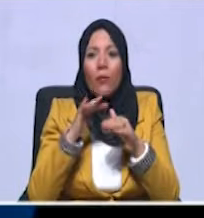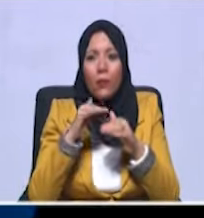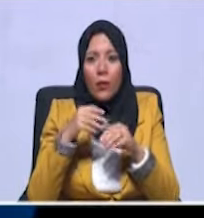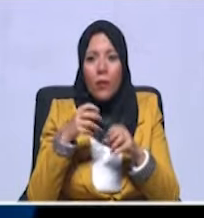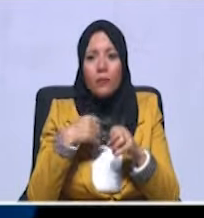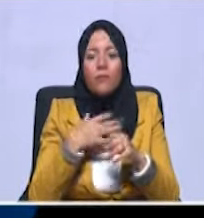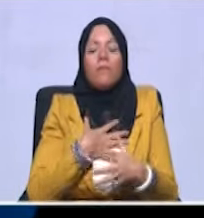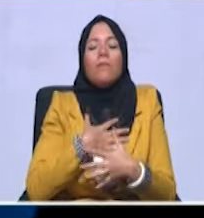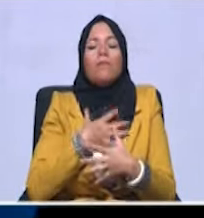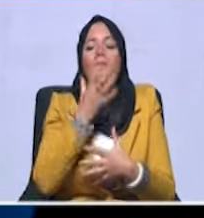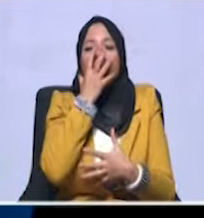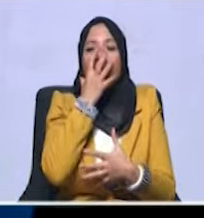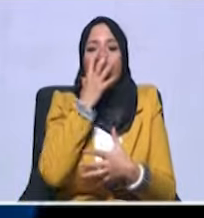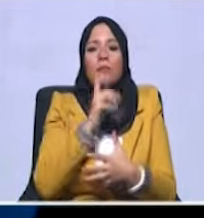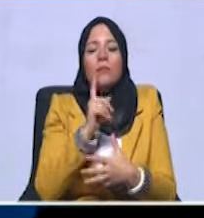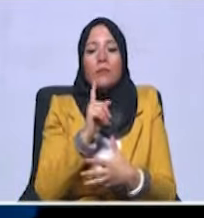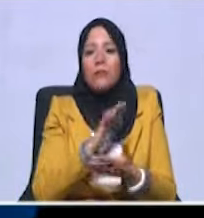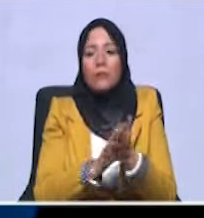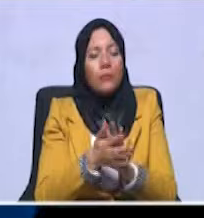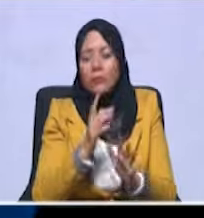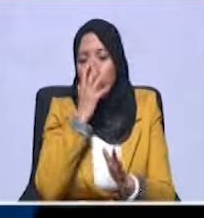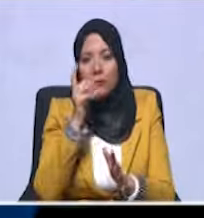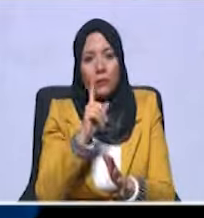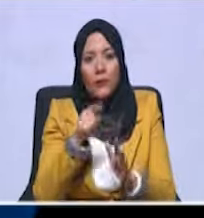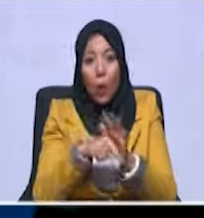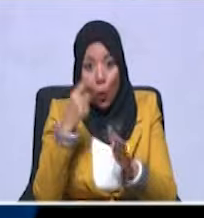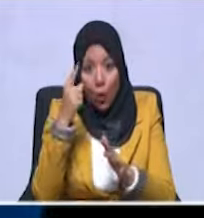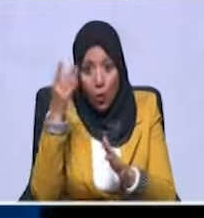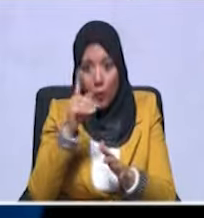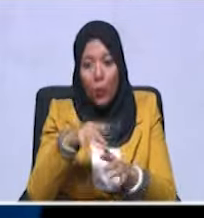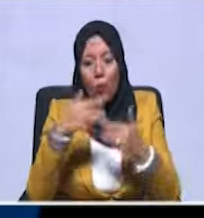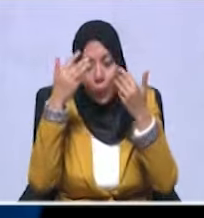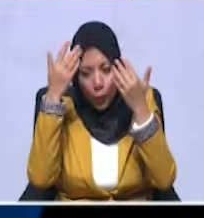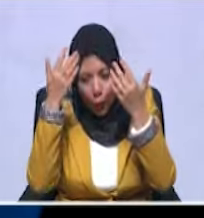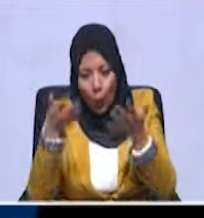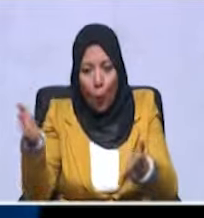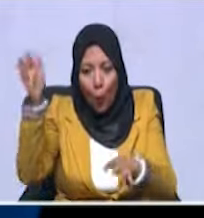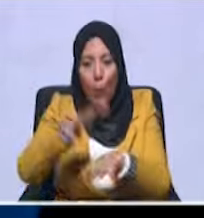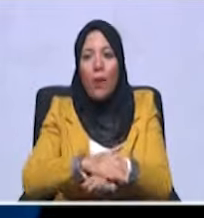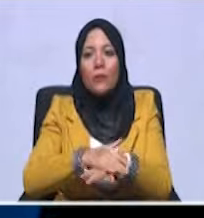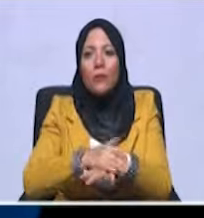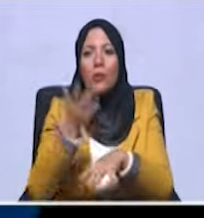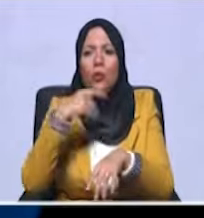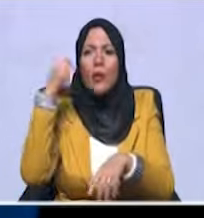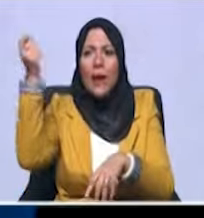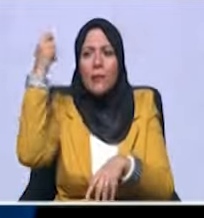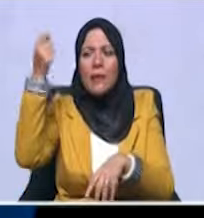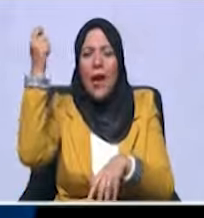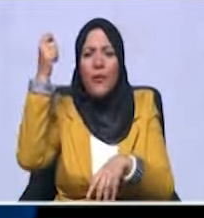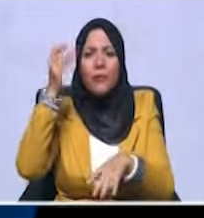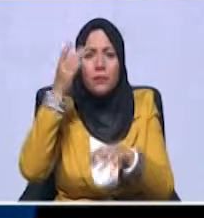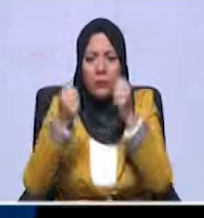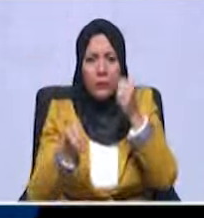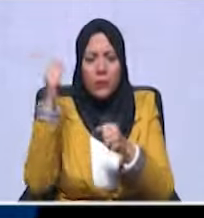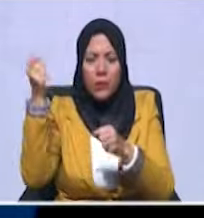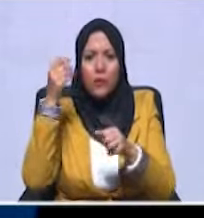دخل في غيبوبة أصلا. لا هو لا ما دخلش في غيبوبه في اول يوم، وقع بقى ما قدرش يكمل، فطلبنا اسعاف. المهم يعني جت